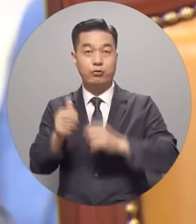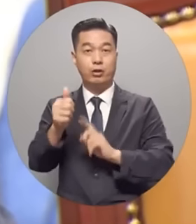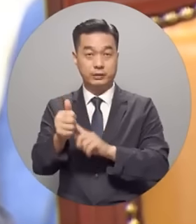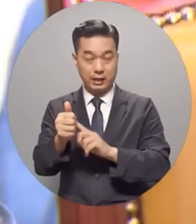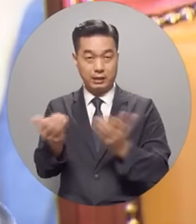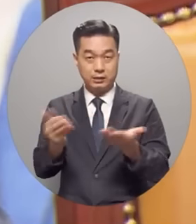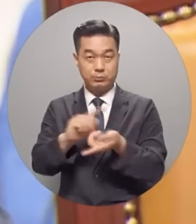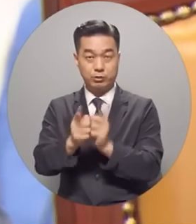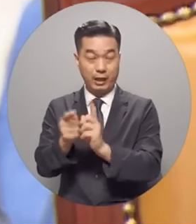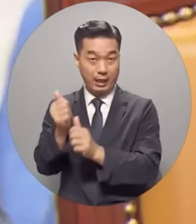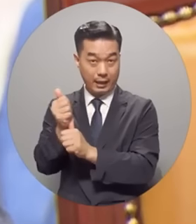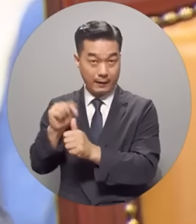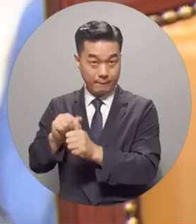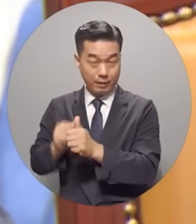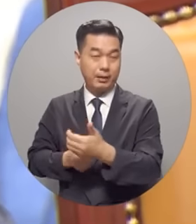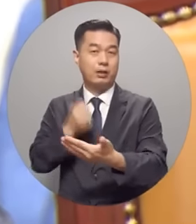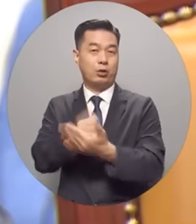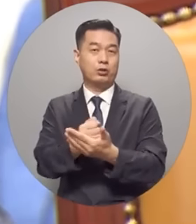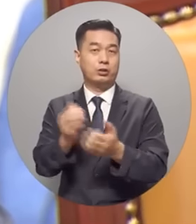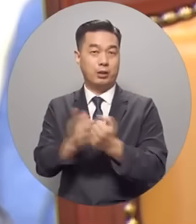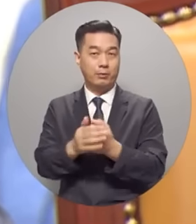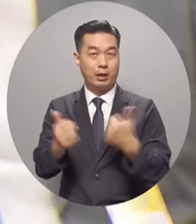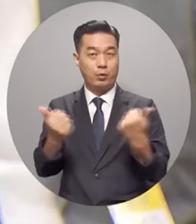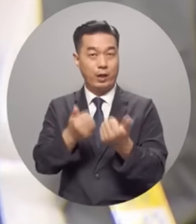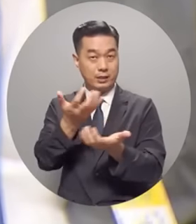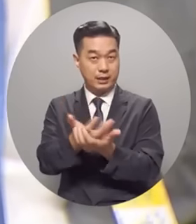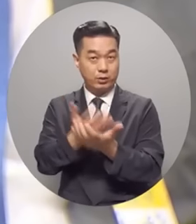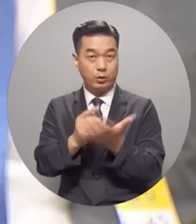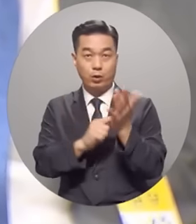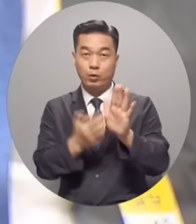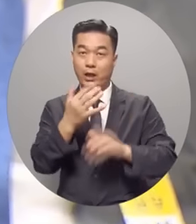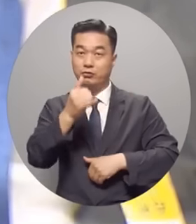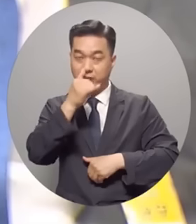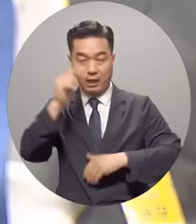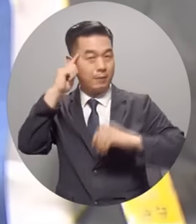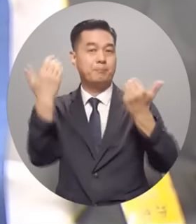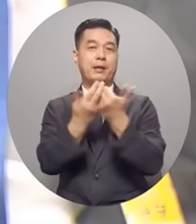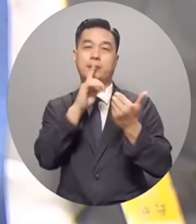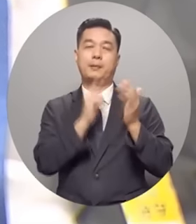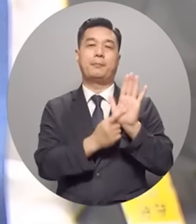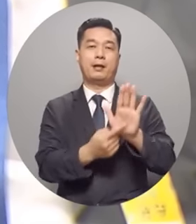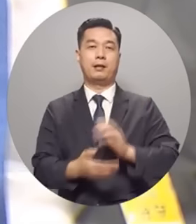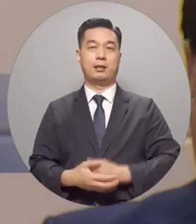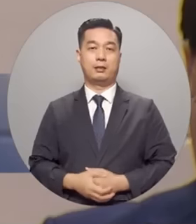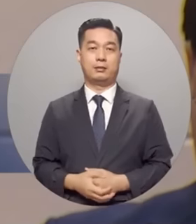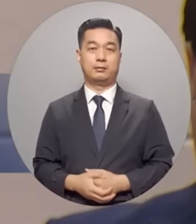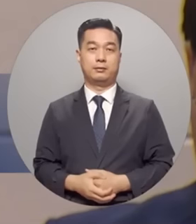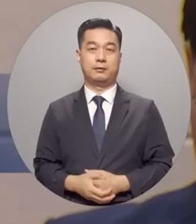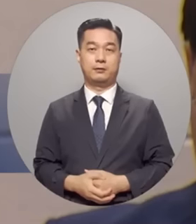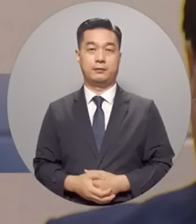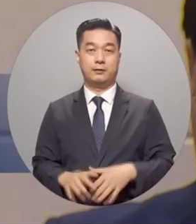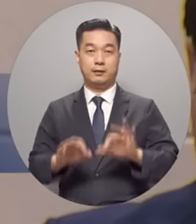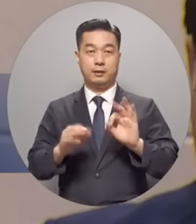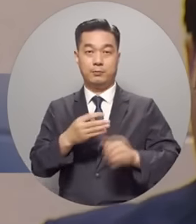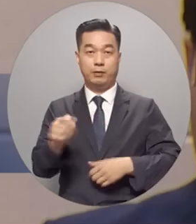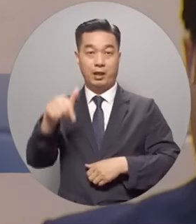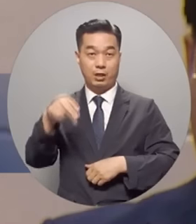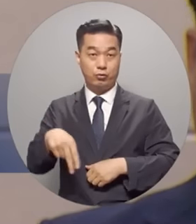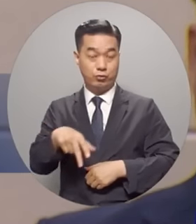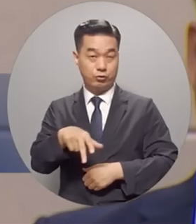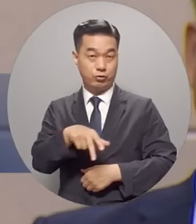김태규 부위원장의 결정으로 회의 자료를 공개할 수 있다고 반박했습니다. 김태규 위원 같은